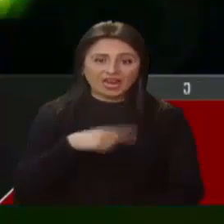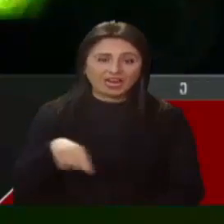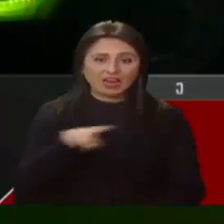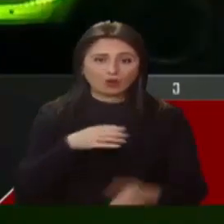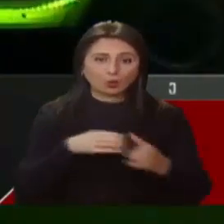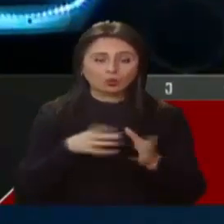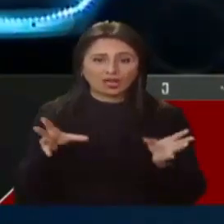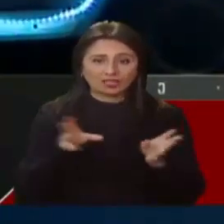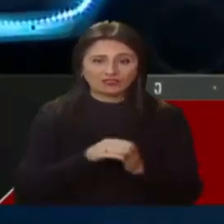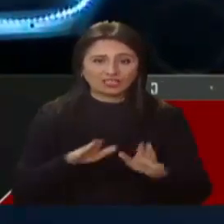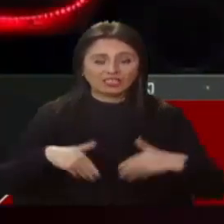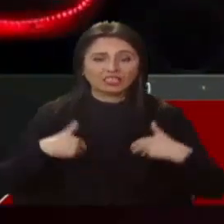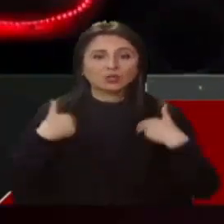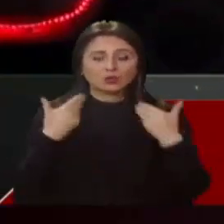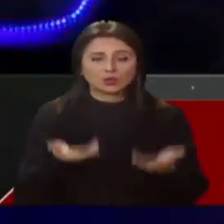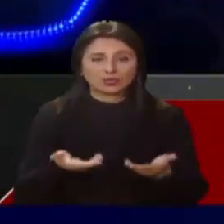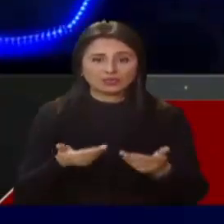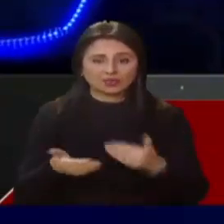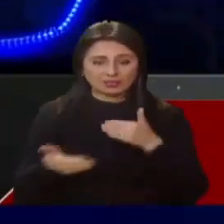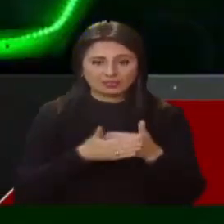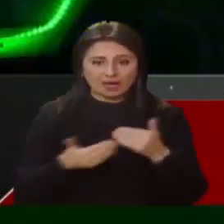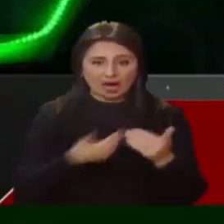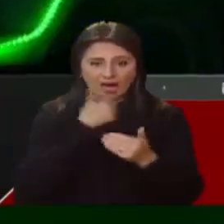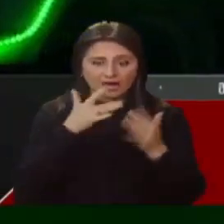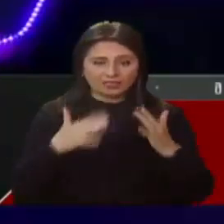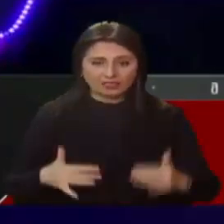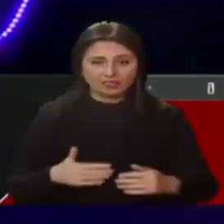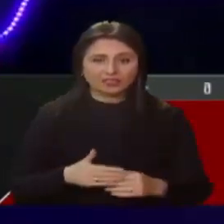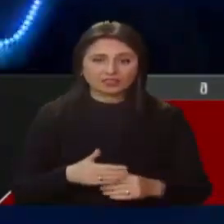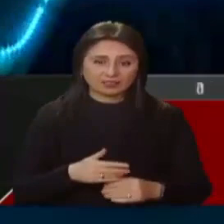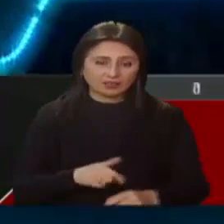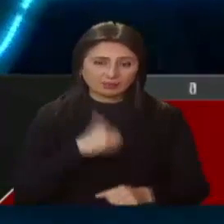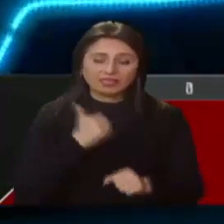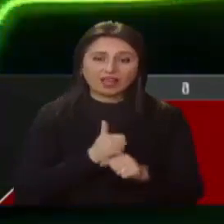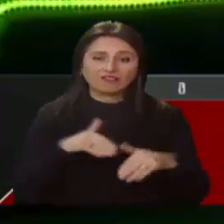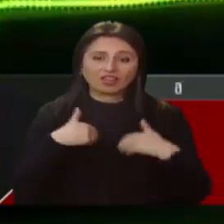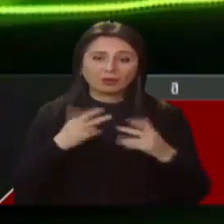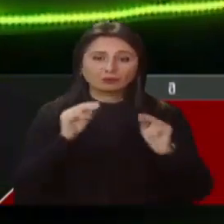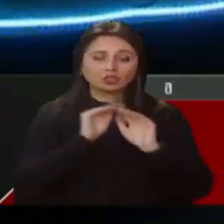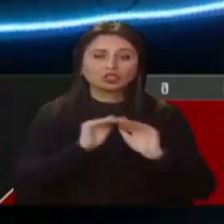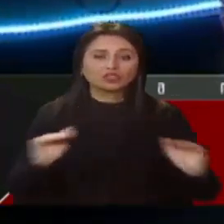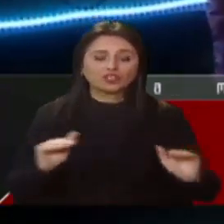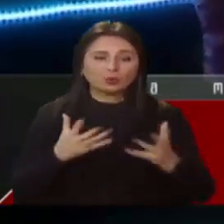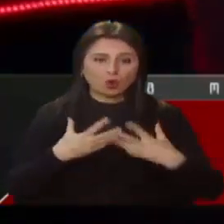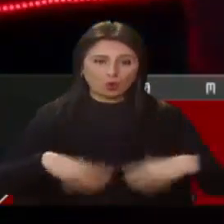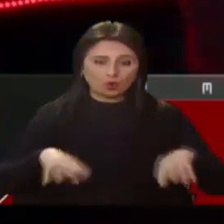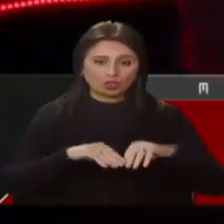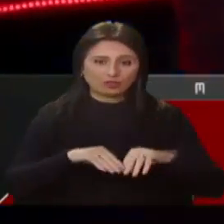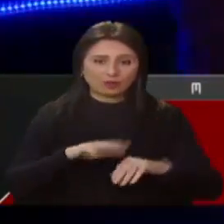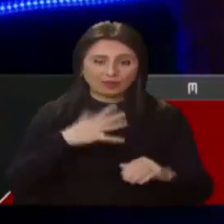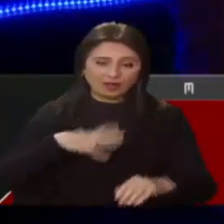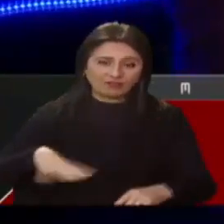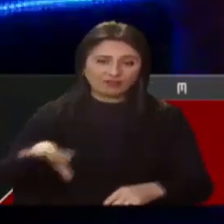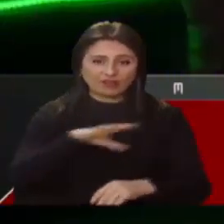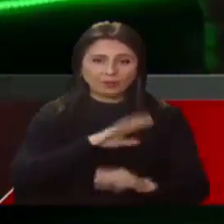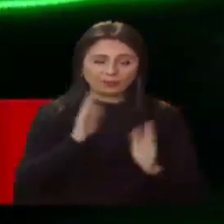რეგიონების გუნდთან ერთად გილოცავთ დამდეგ ახალ წელს და გისურვებთ მთავარს. მშვიდობას თქვენს ოჯახებში, მთელს